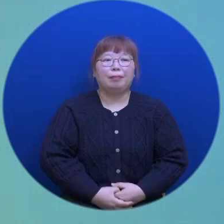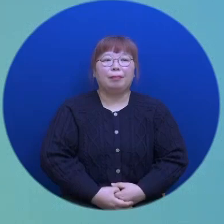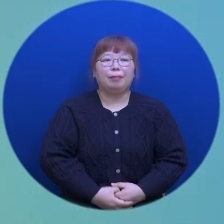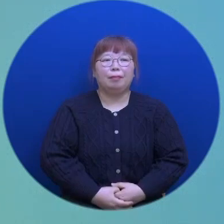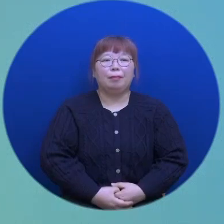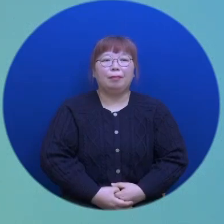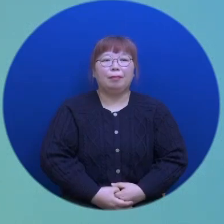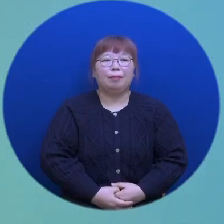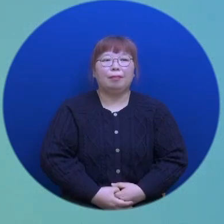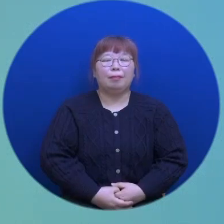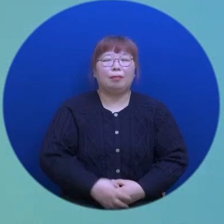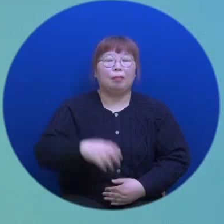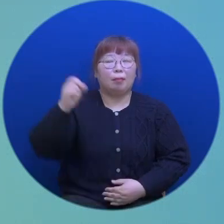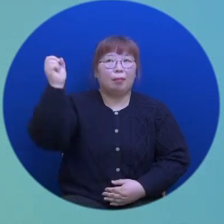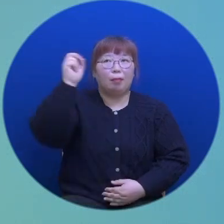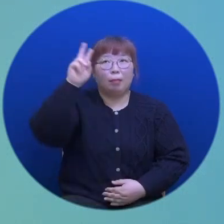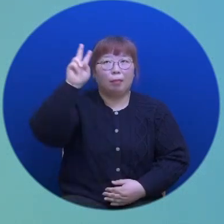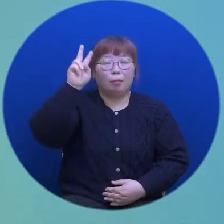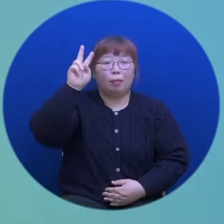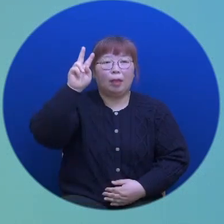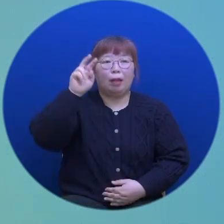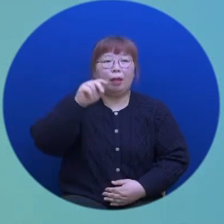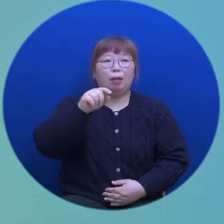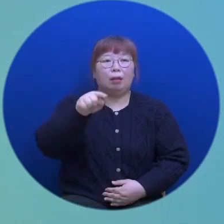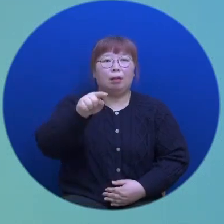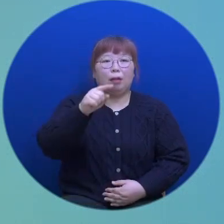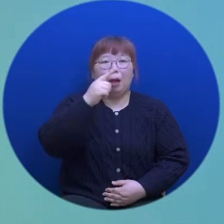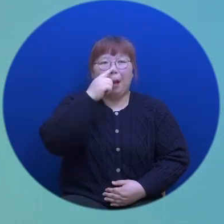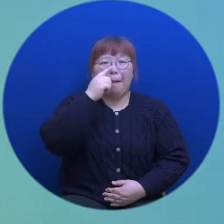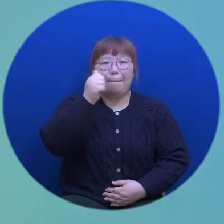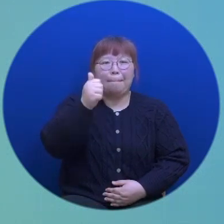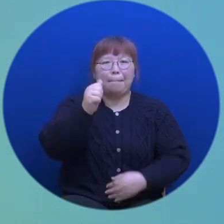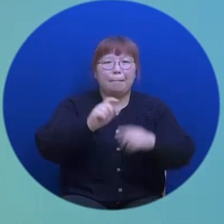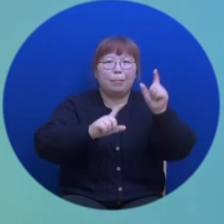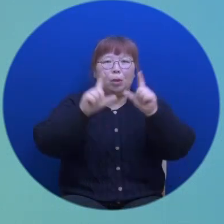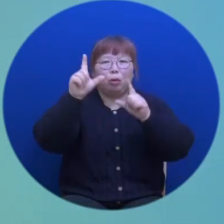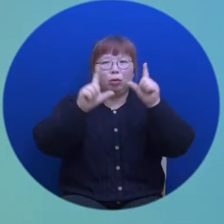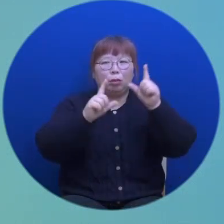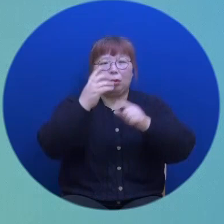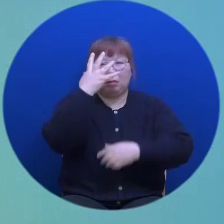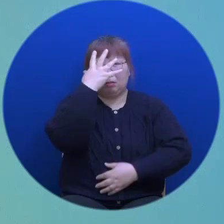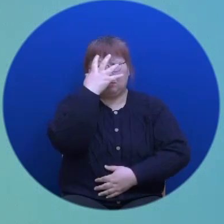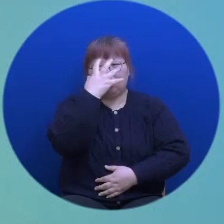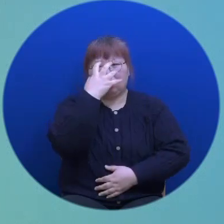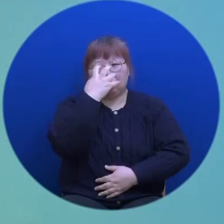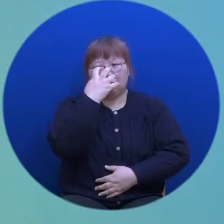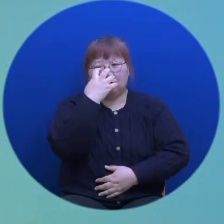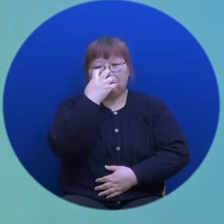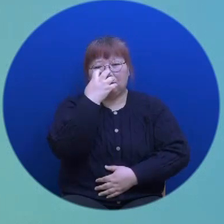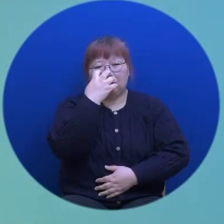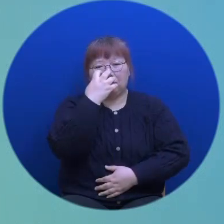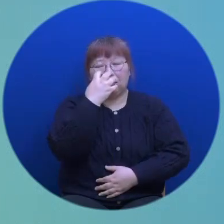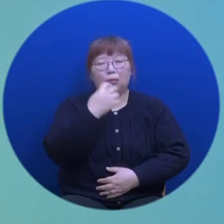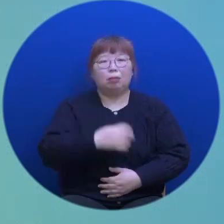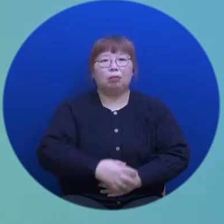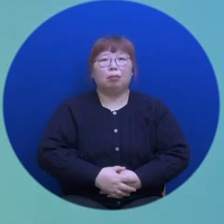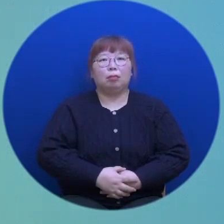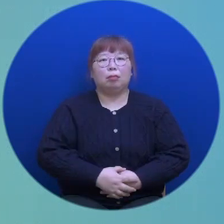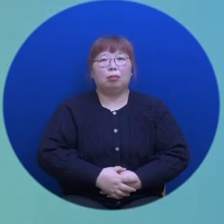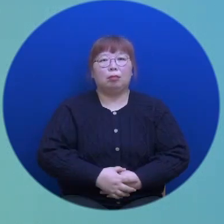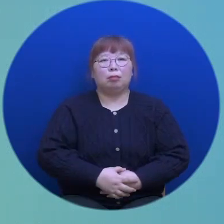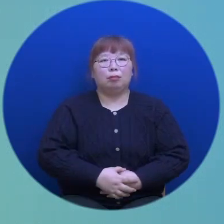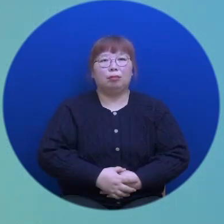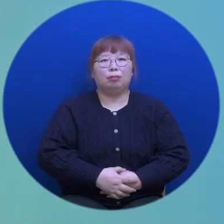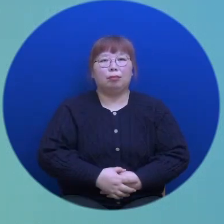그런데 갑자기 그 아빠들의 표정이 굳어지기 시작해요. 그리고